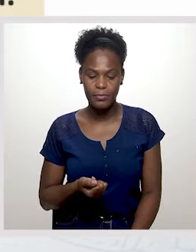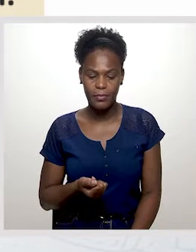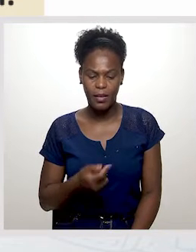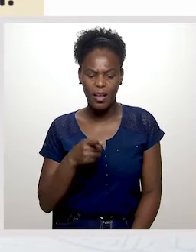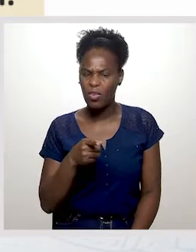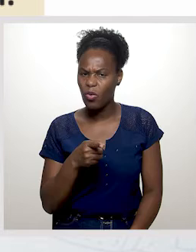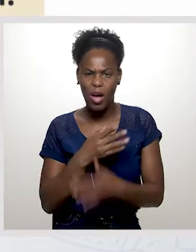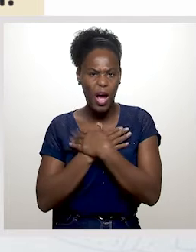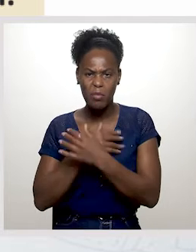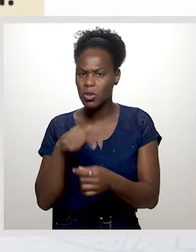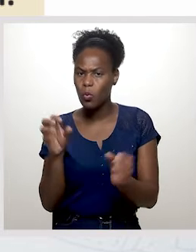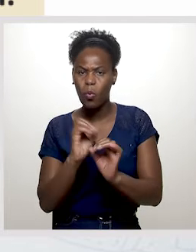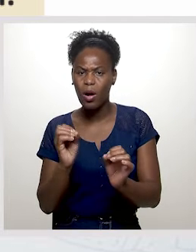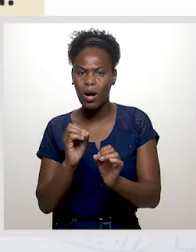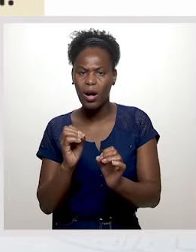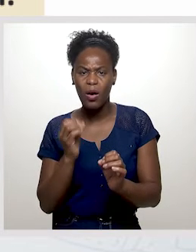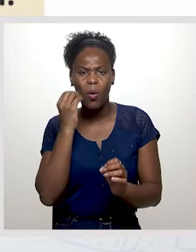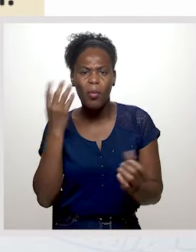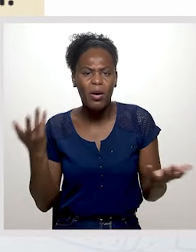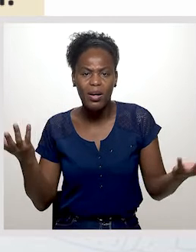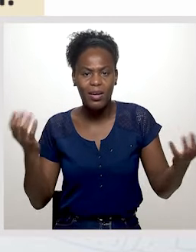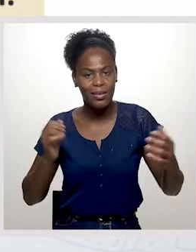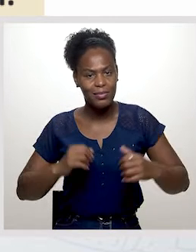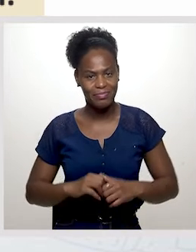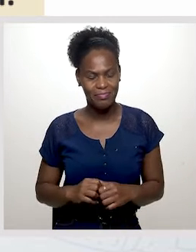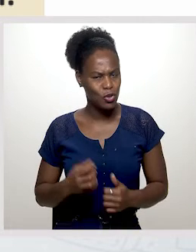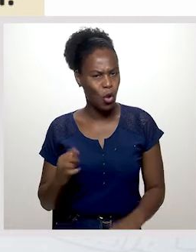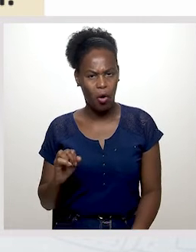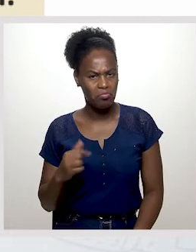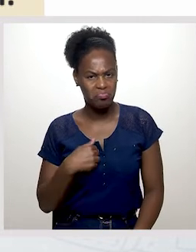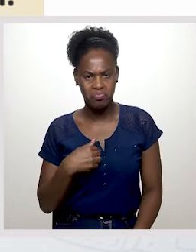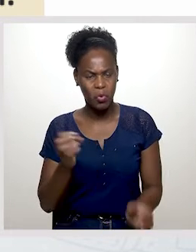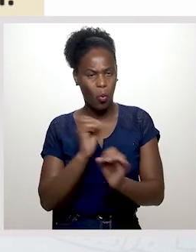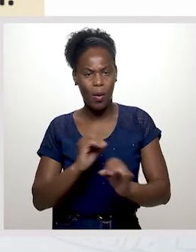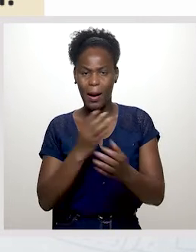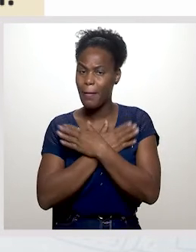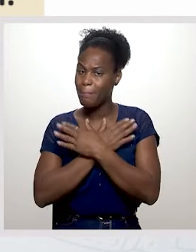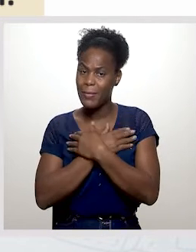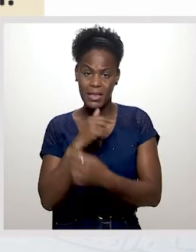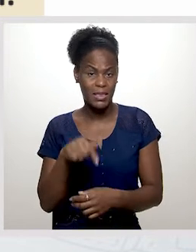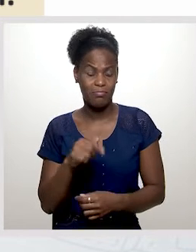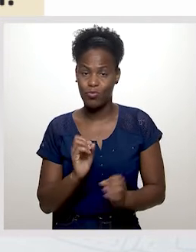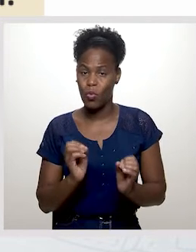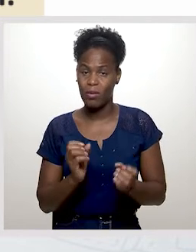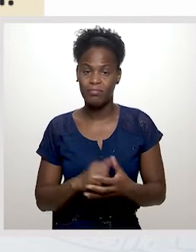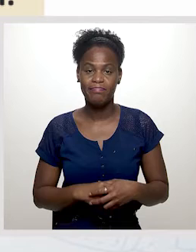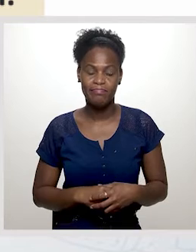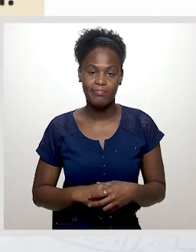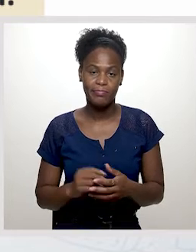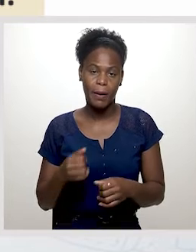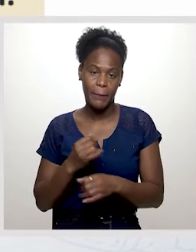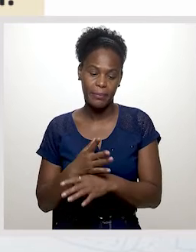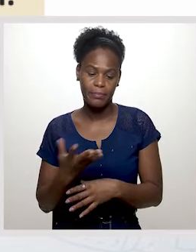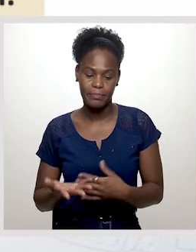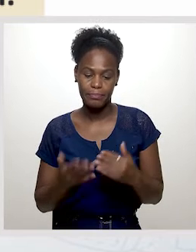« Tu n'as pas d'amis ici? Comment ça ?»« Non, je n'ai pas d'amis ici. »